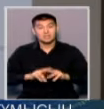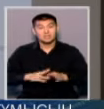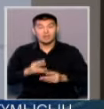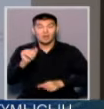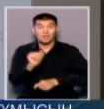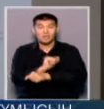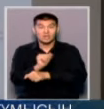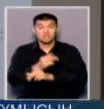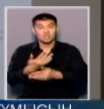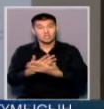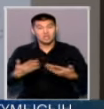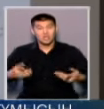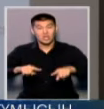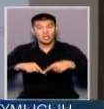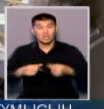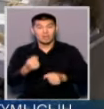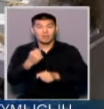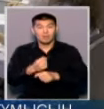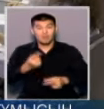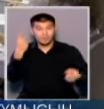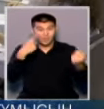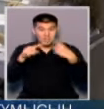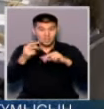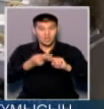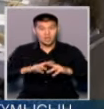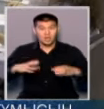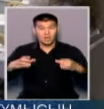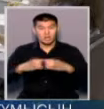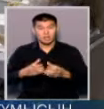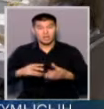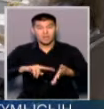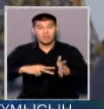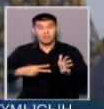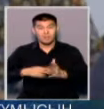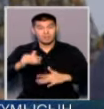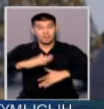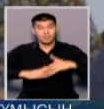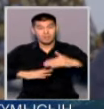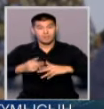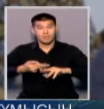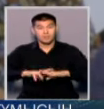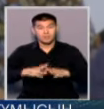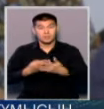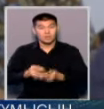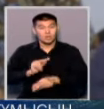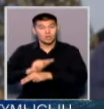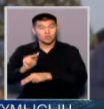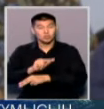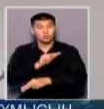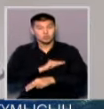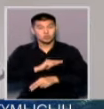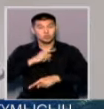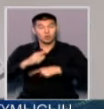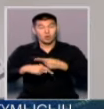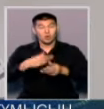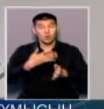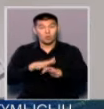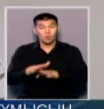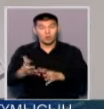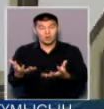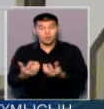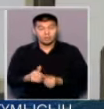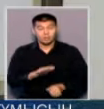машиналар, аппараттар және жабдықтар, мұнай химия инженериясы бағдарламалары мамандығы бойынша білім беру қызметін атқаруға